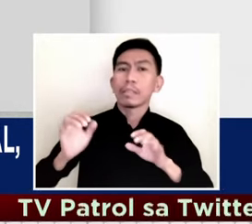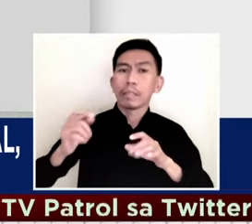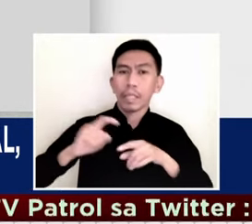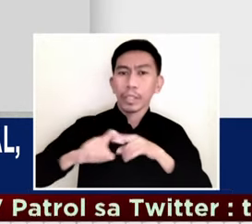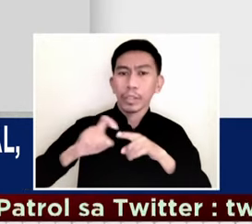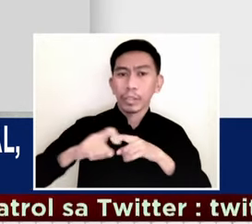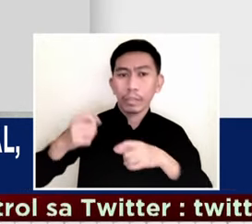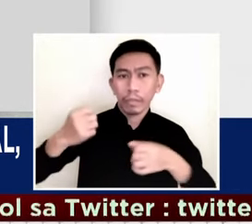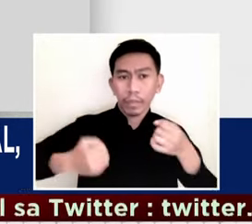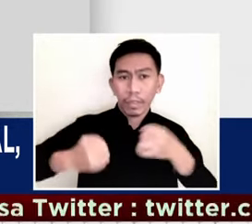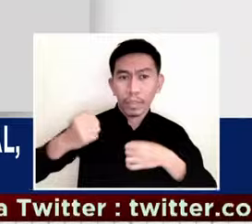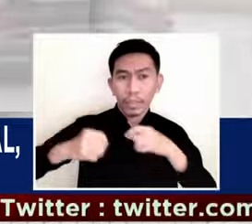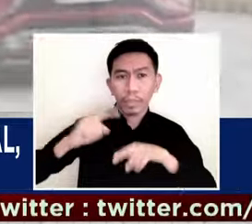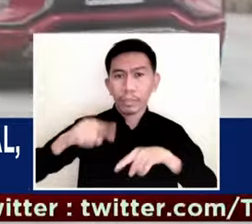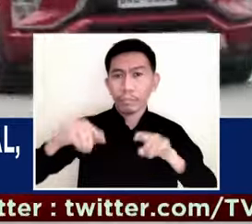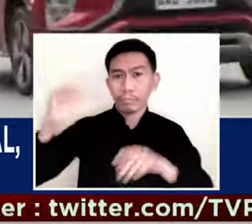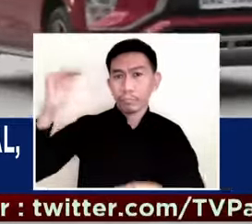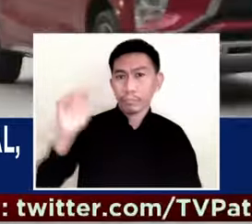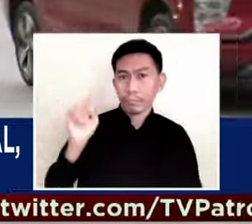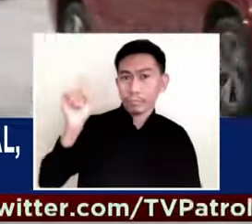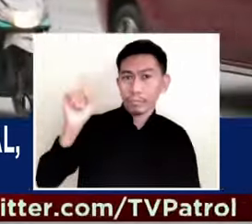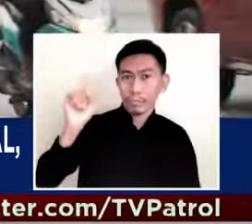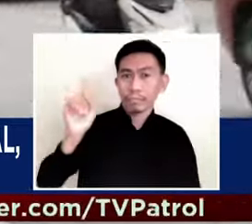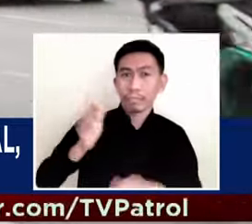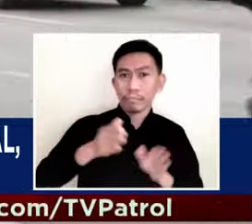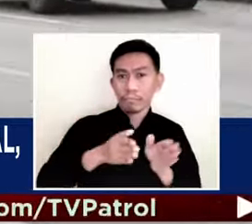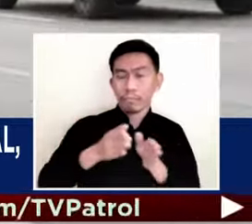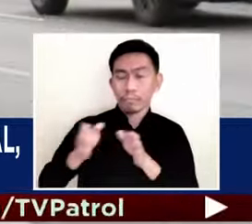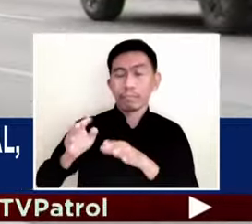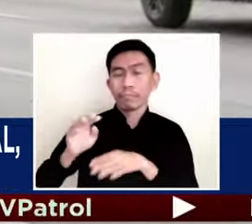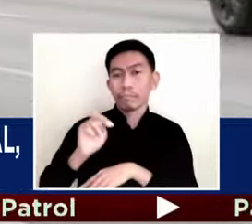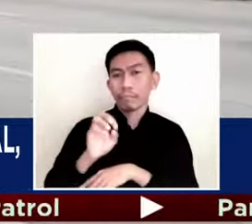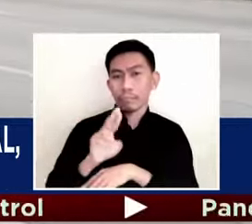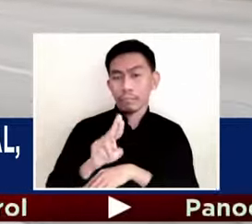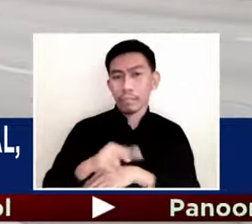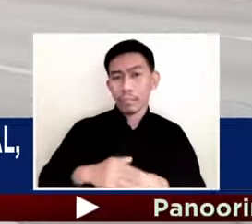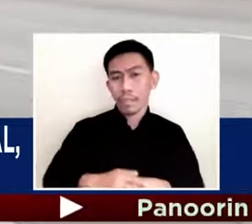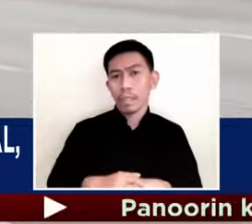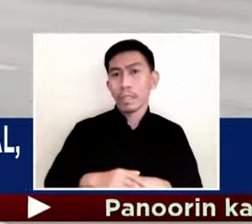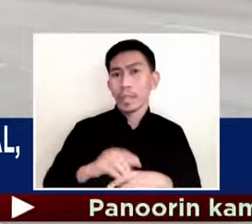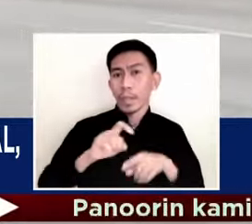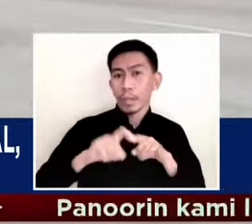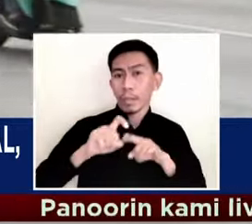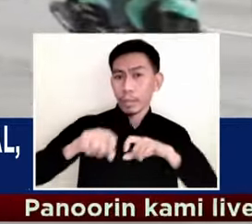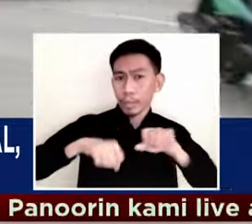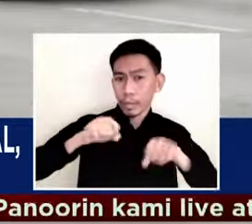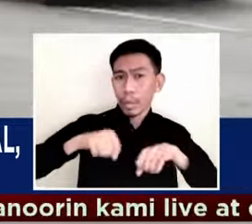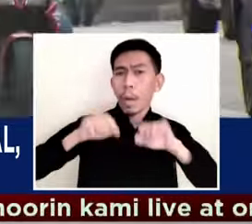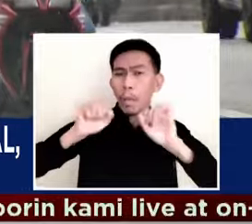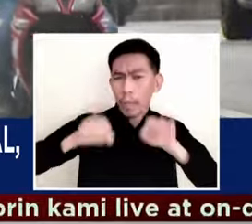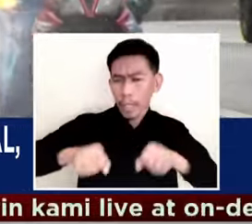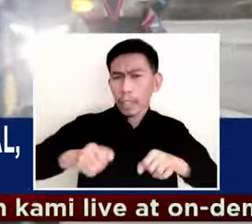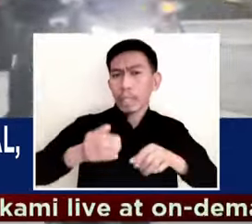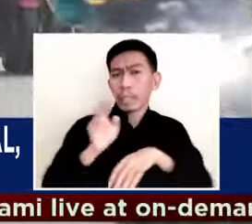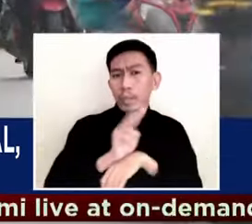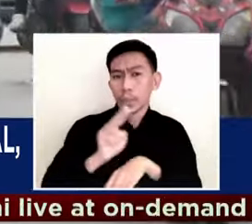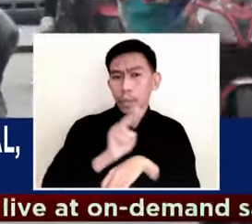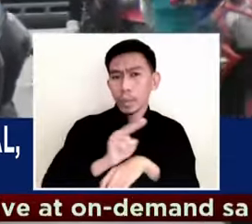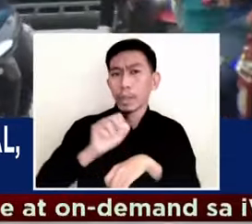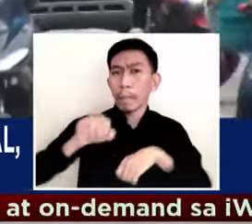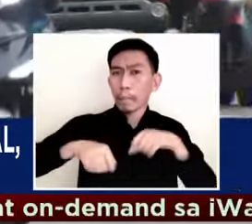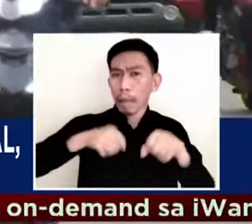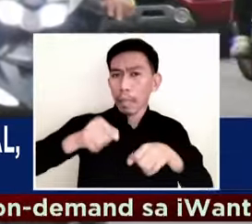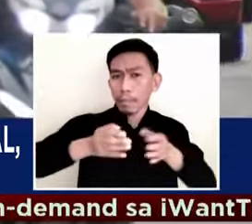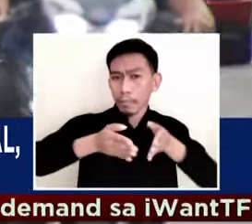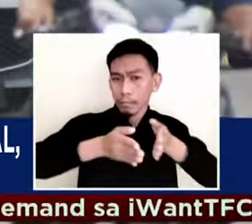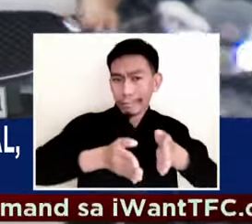at radial roads sa Metro Manila. Pwede rin anilang gumamit ang mga e-bikes na gumamit ng bike lanes sa mga naturang kalsada,